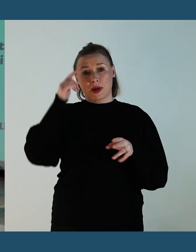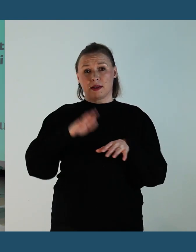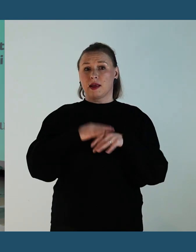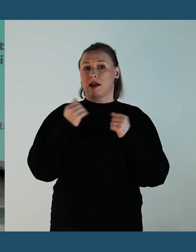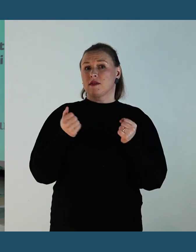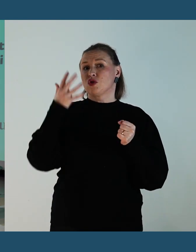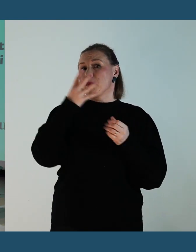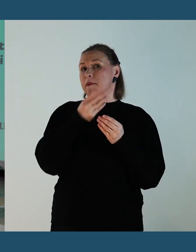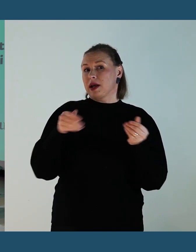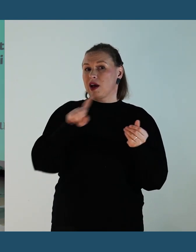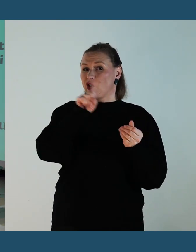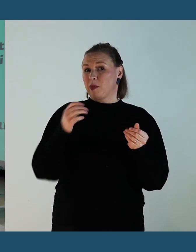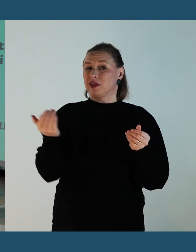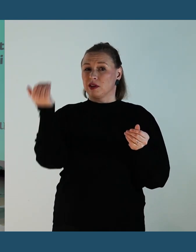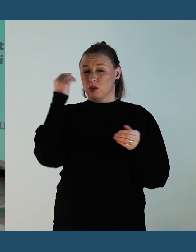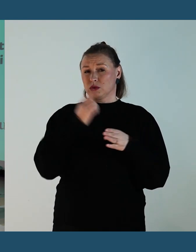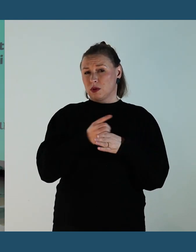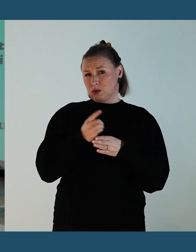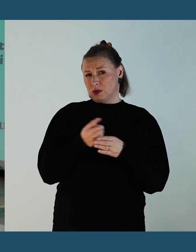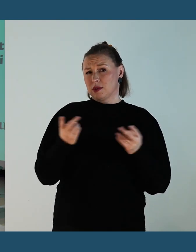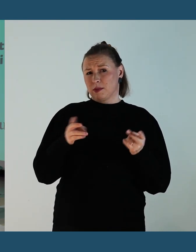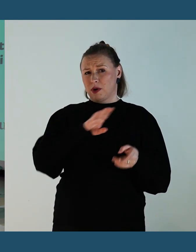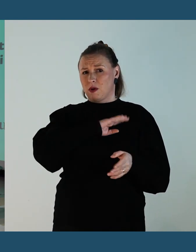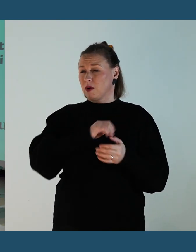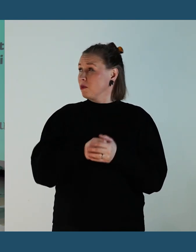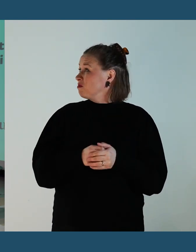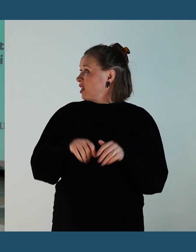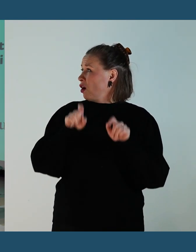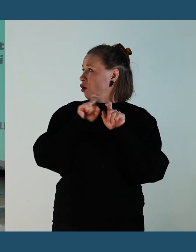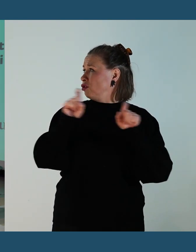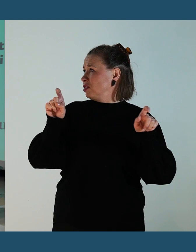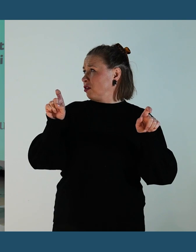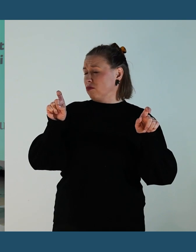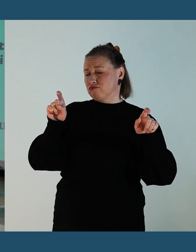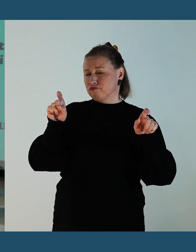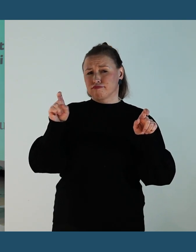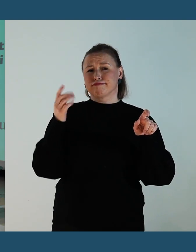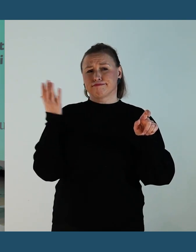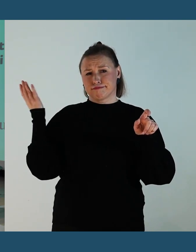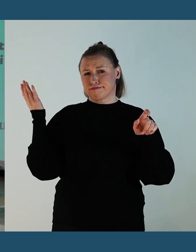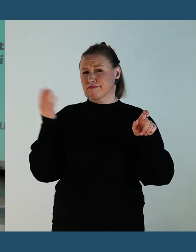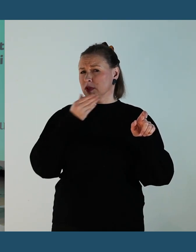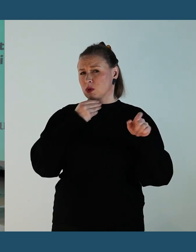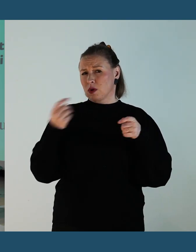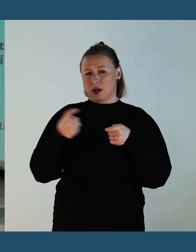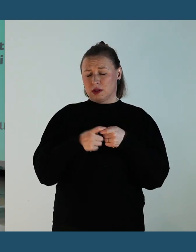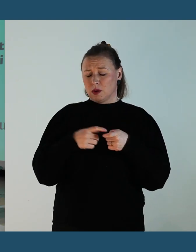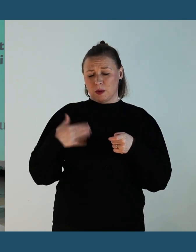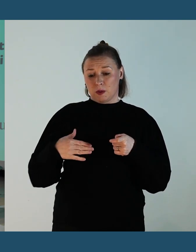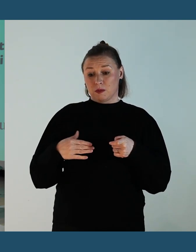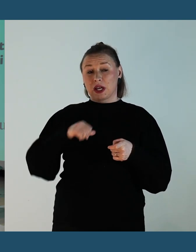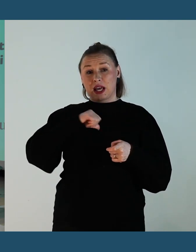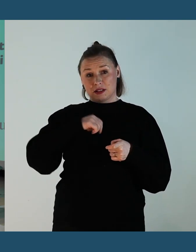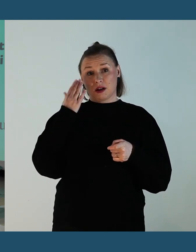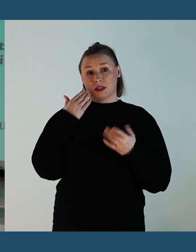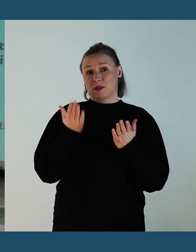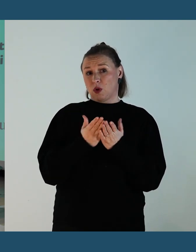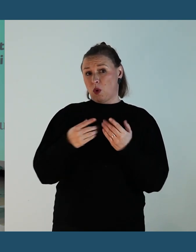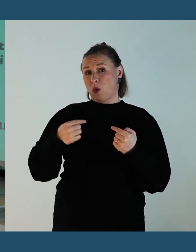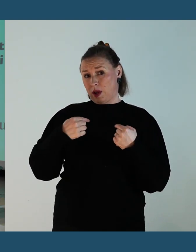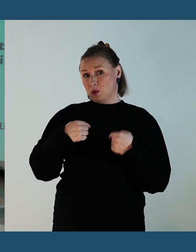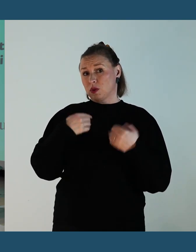Eli tämä otsikko tuossa niin kuin herättää itsessäni tunteita myöskin entisenä koulukiusattuna